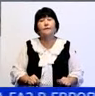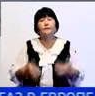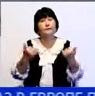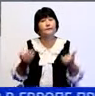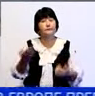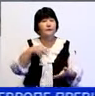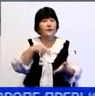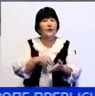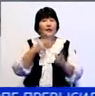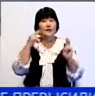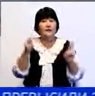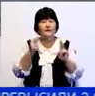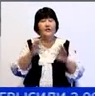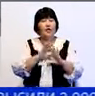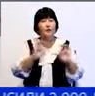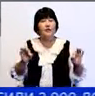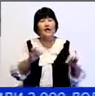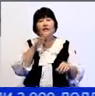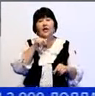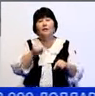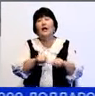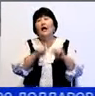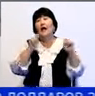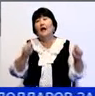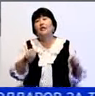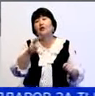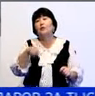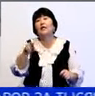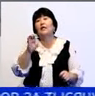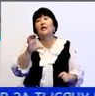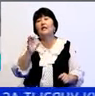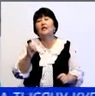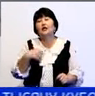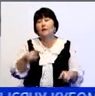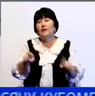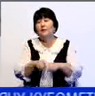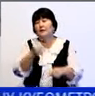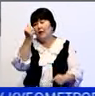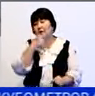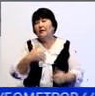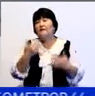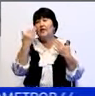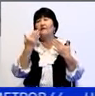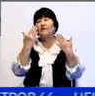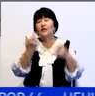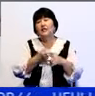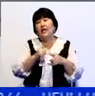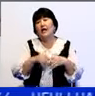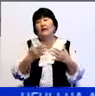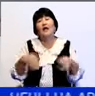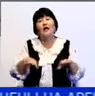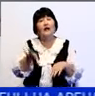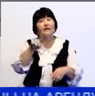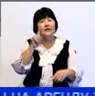Сегодня мы стали свидетелями прекрасного момента открытия медресе. Мы безмерно благодарны Всевышнему за это. Как